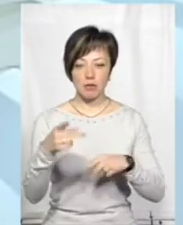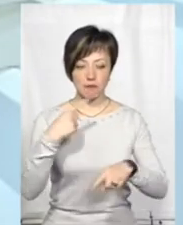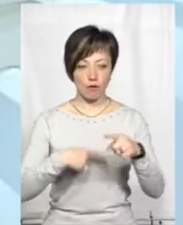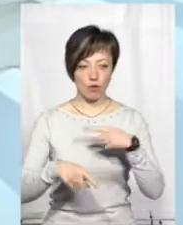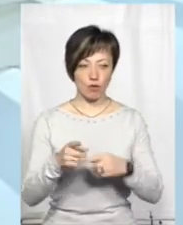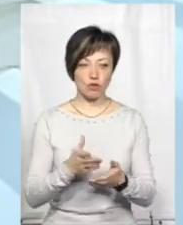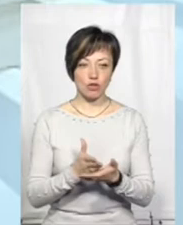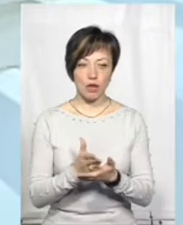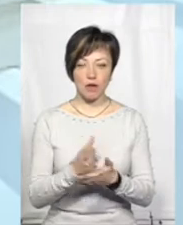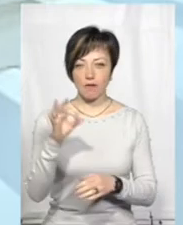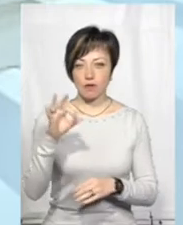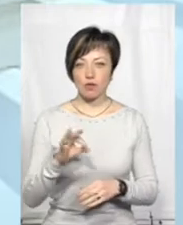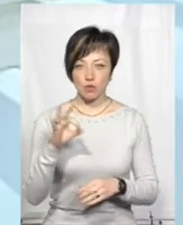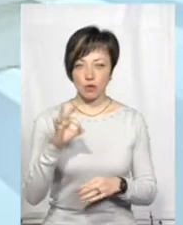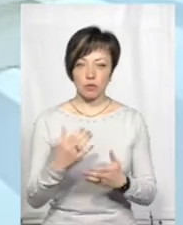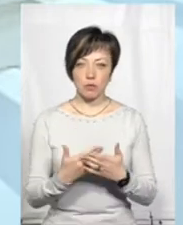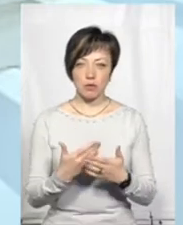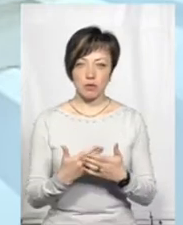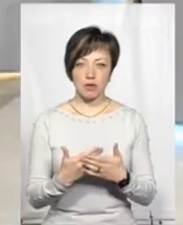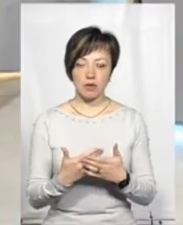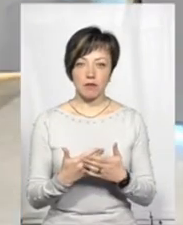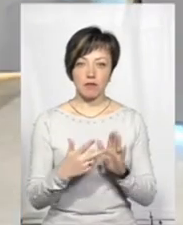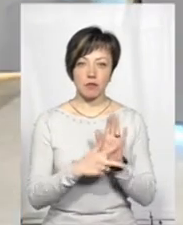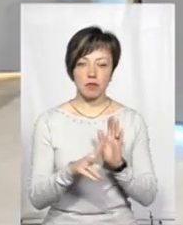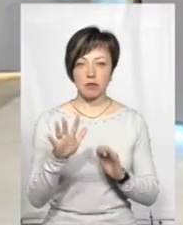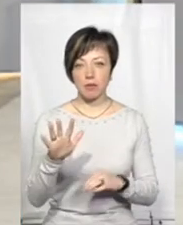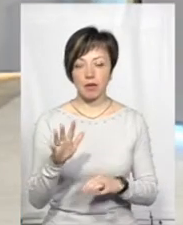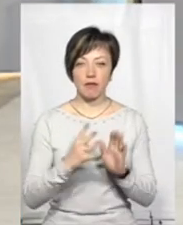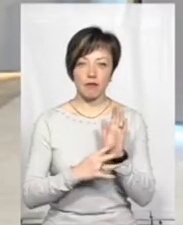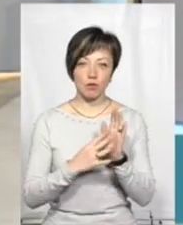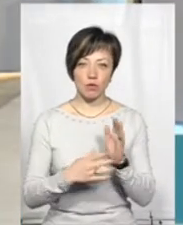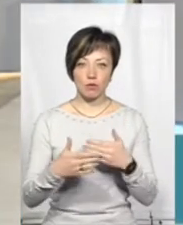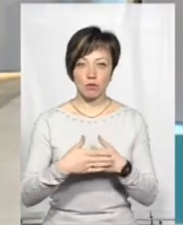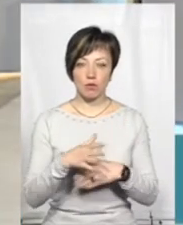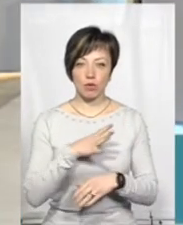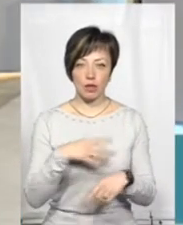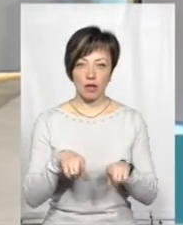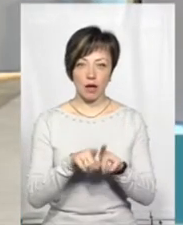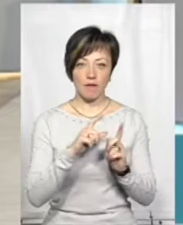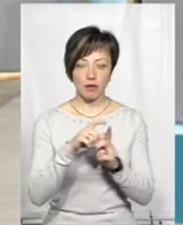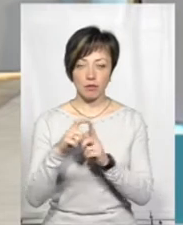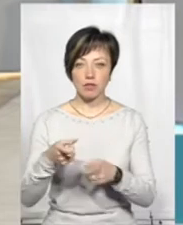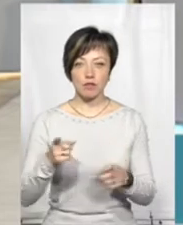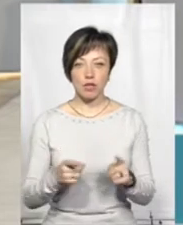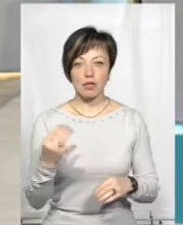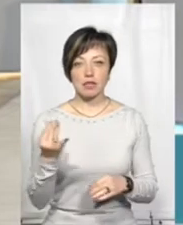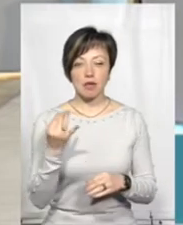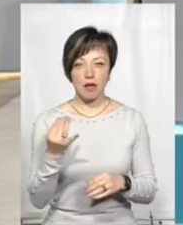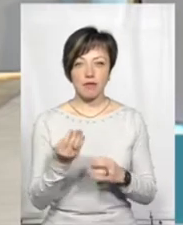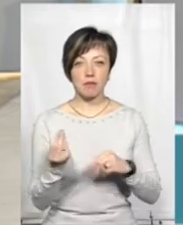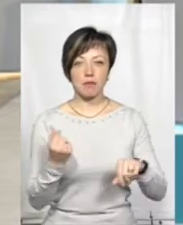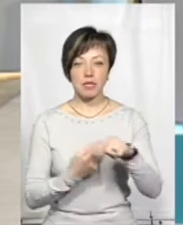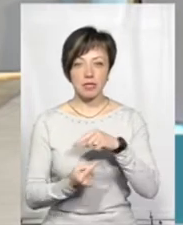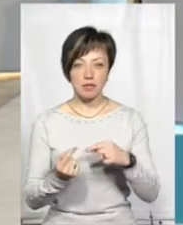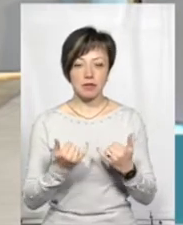зворотній шлях. Ну, там відсоток, там, по-моєму, там чи 85, чи 90 порядка, там було такі відповіді. Звичайно, цікавиться і